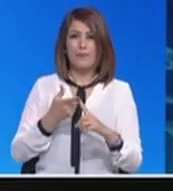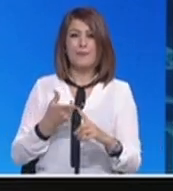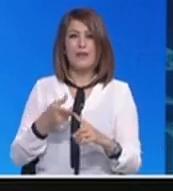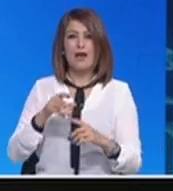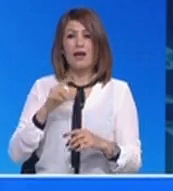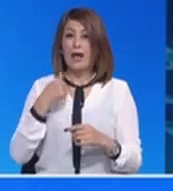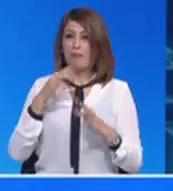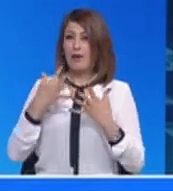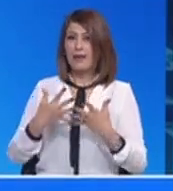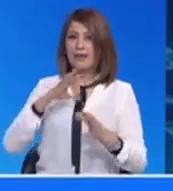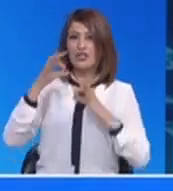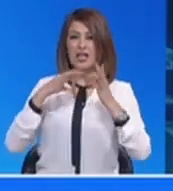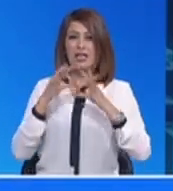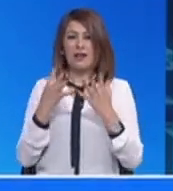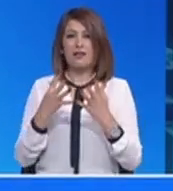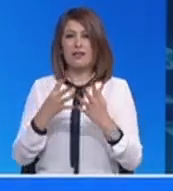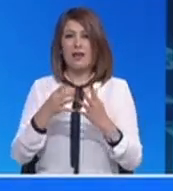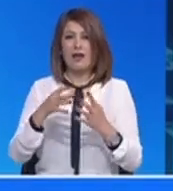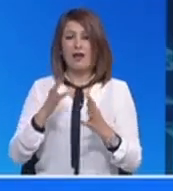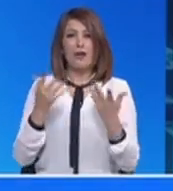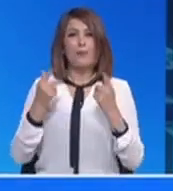انا رايي الخاص اللي هو حاليا